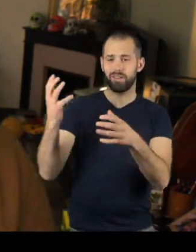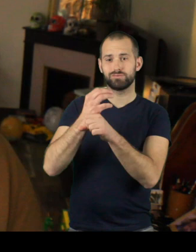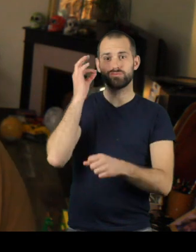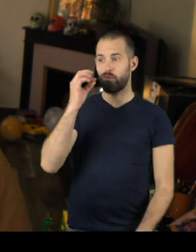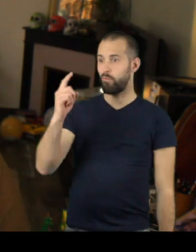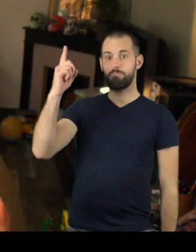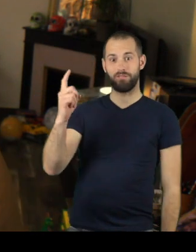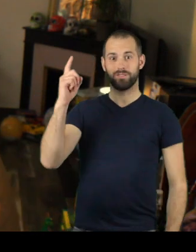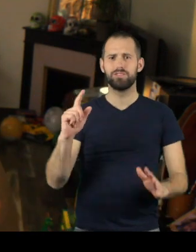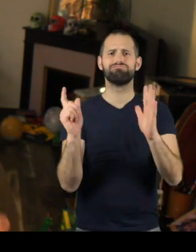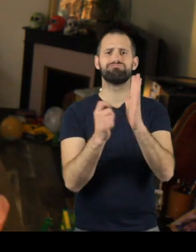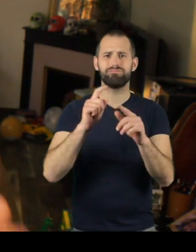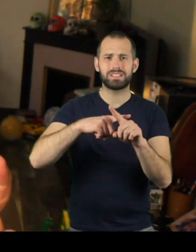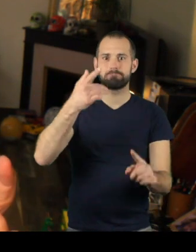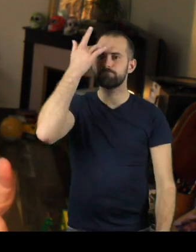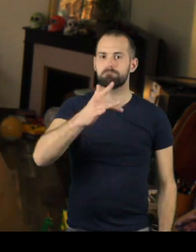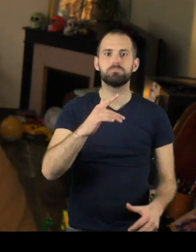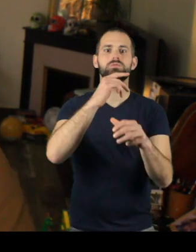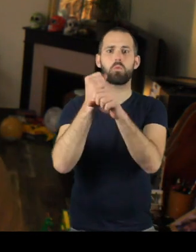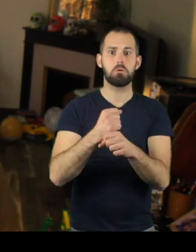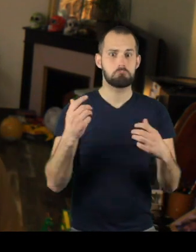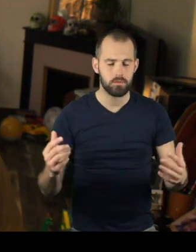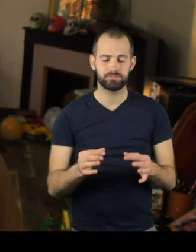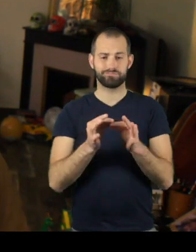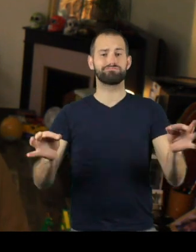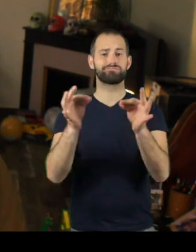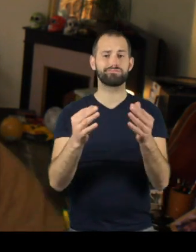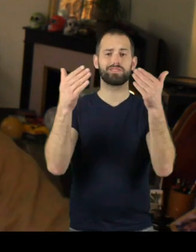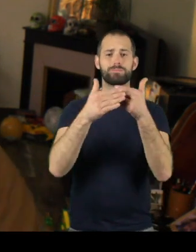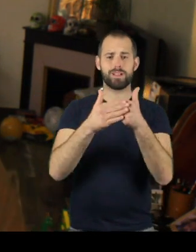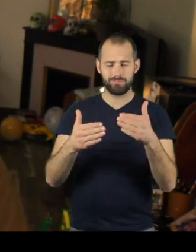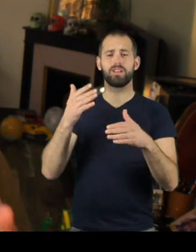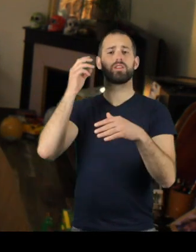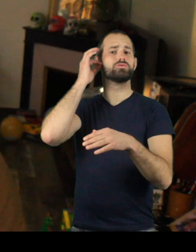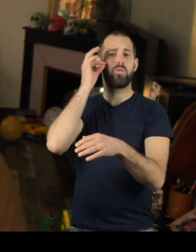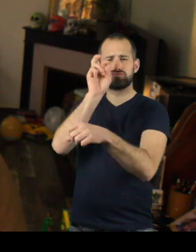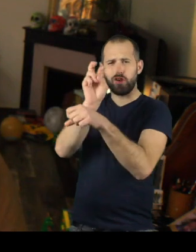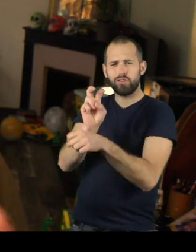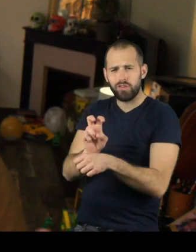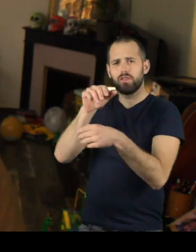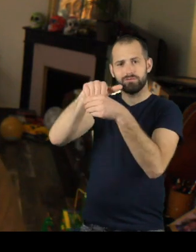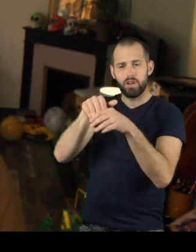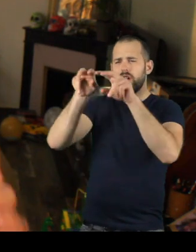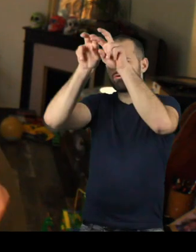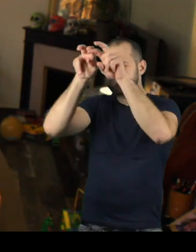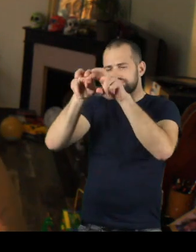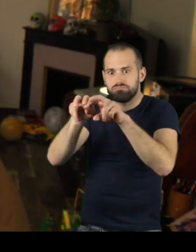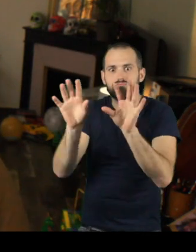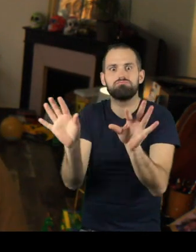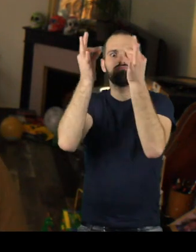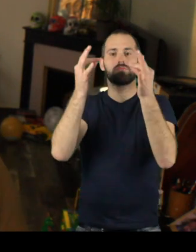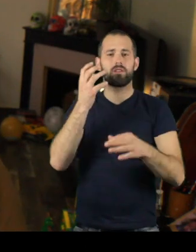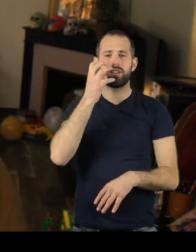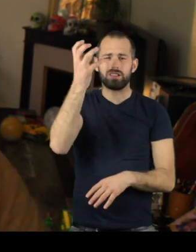carrière de sound designer par un tout petit film, Star Wars. Il fouille alors dans les banques sonores de tous les studios et il retombe sur un original de ce